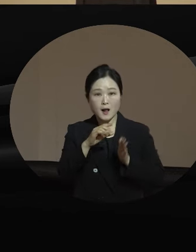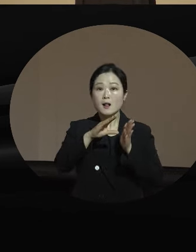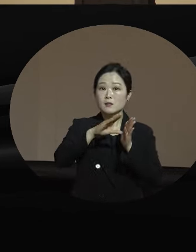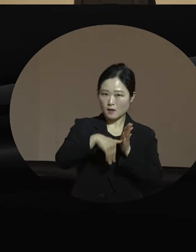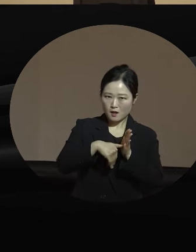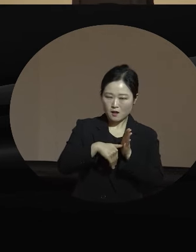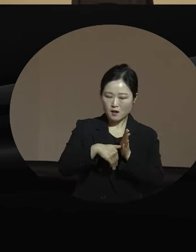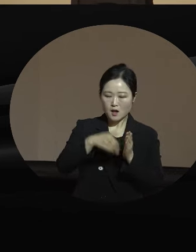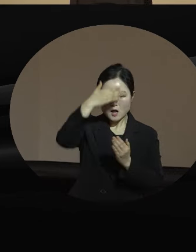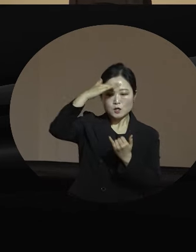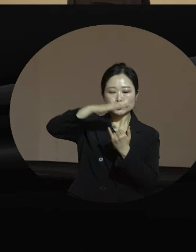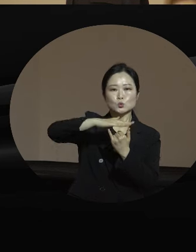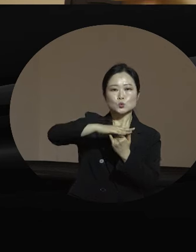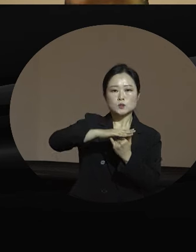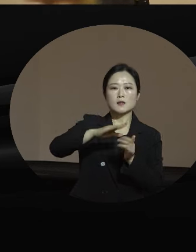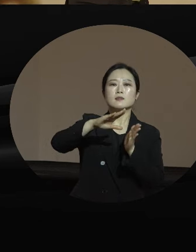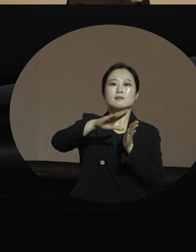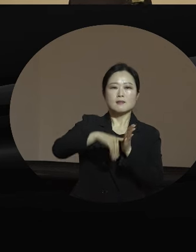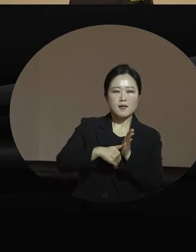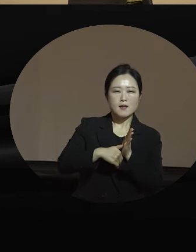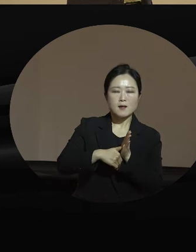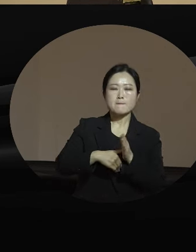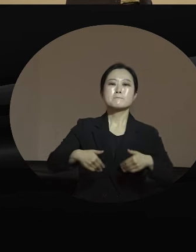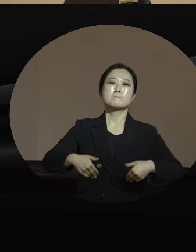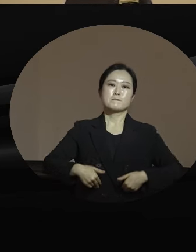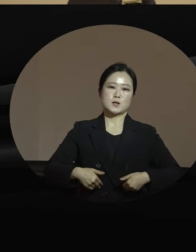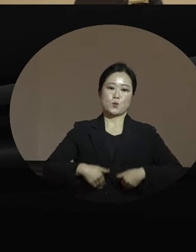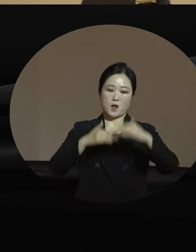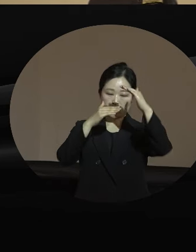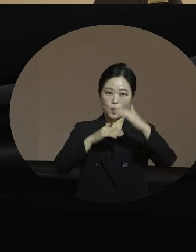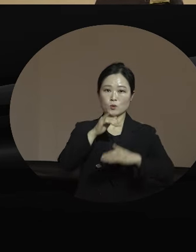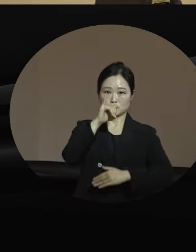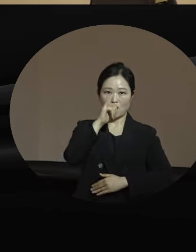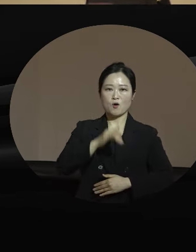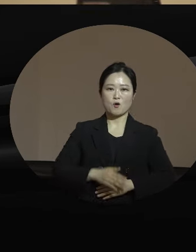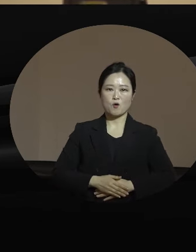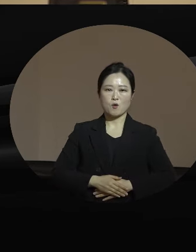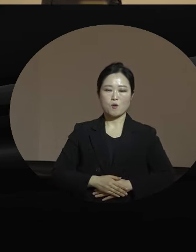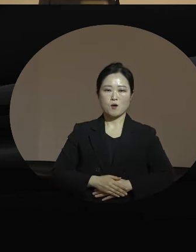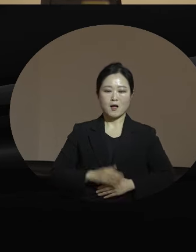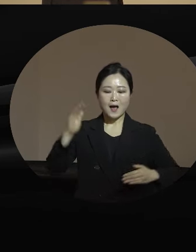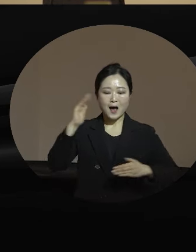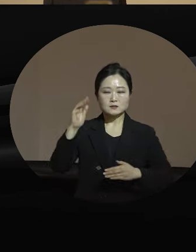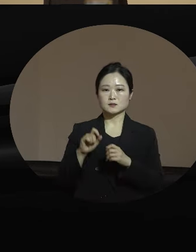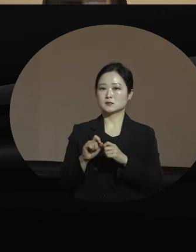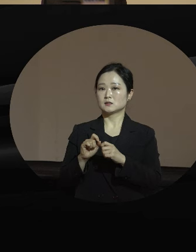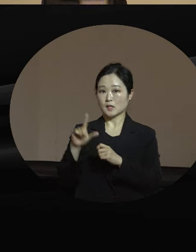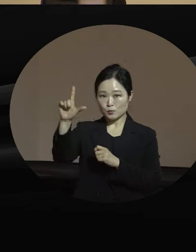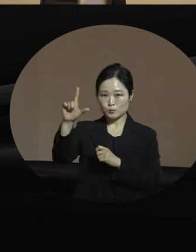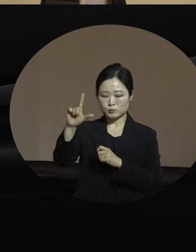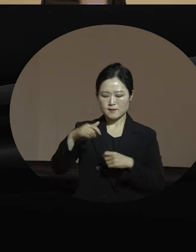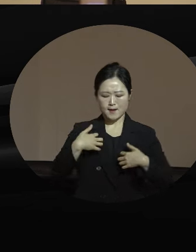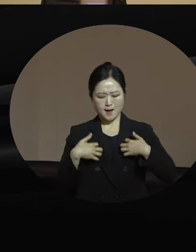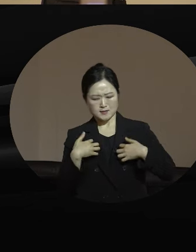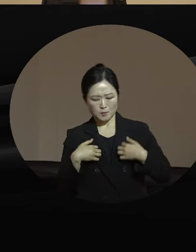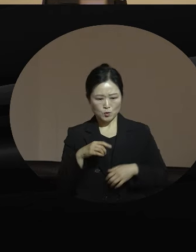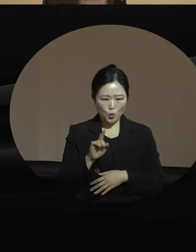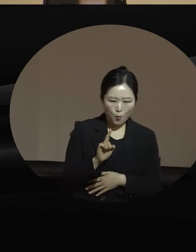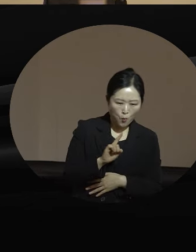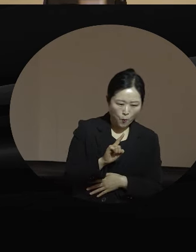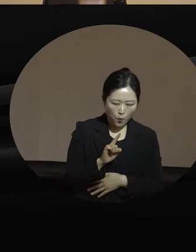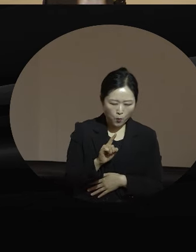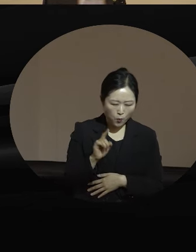과업들이 있는데 재미있는 거 찾는 거예요. 학교를 다니는 이유는 무조건 나한테 재미있는 걸 찾기 위한 거예요. 재미있는 걸 찾고 자기 감정도